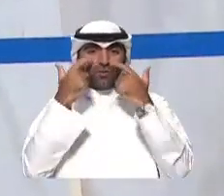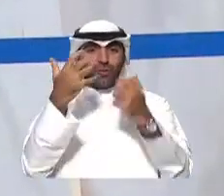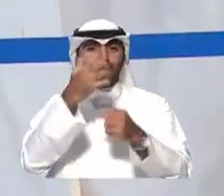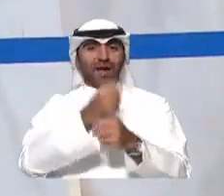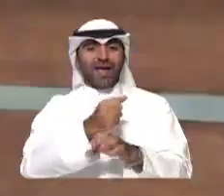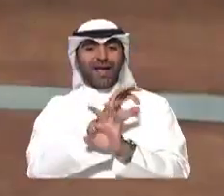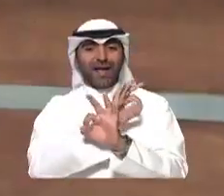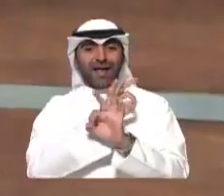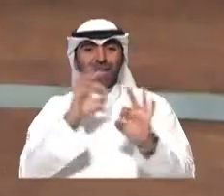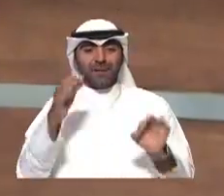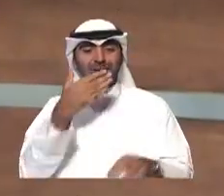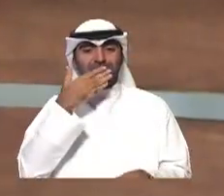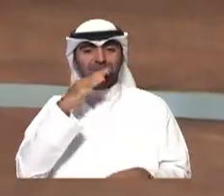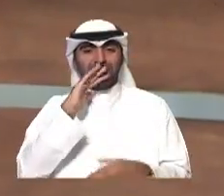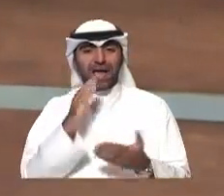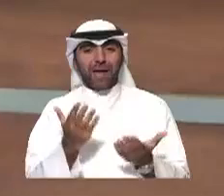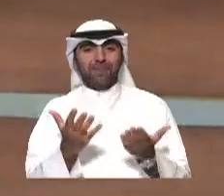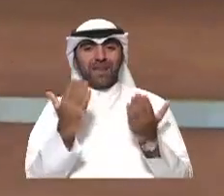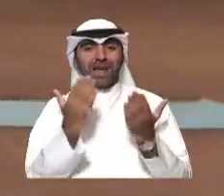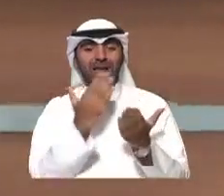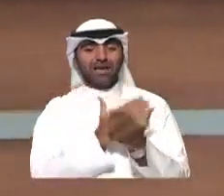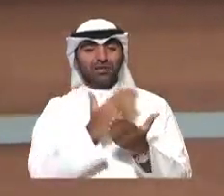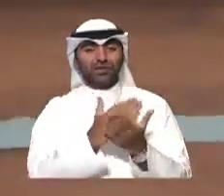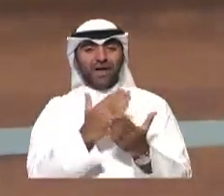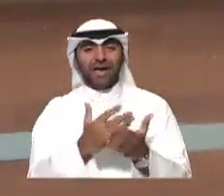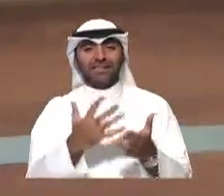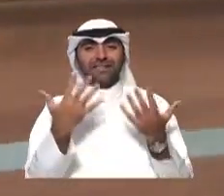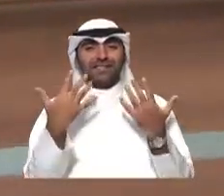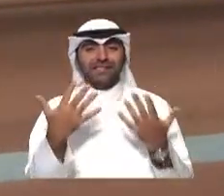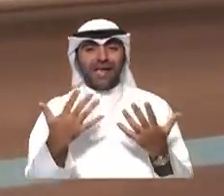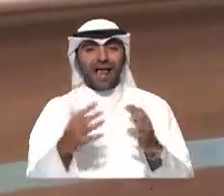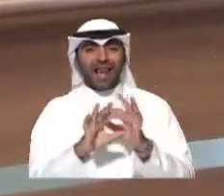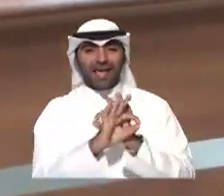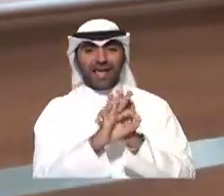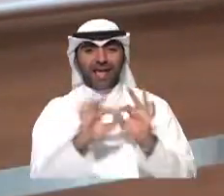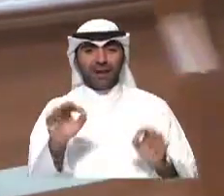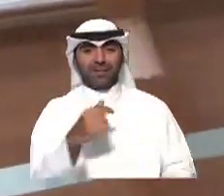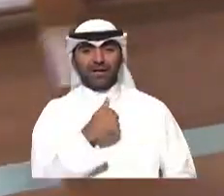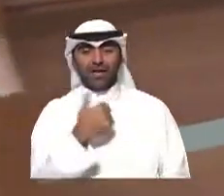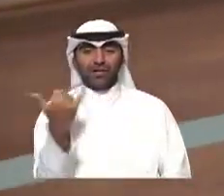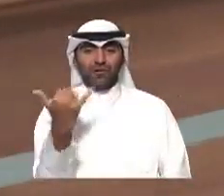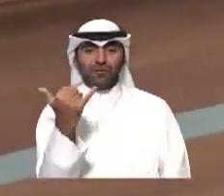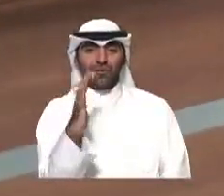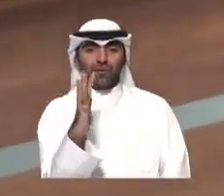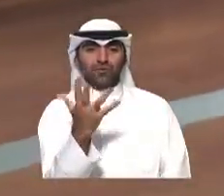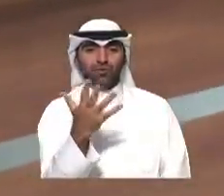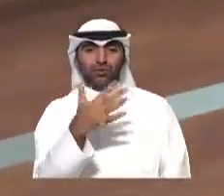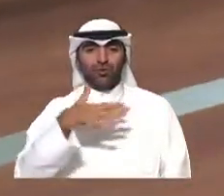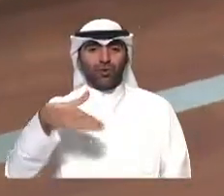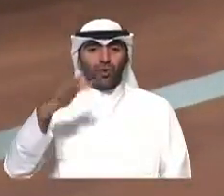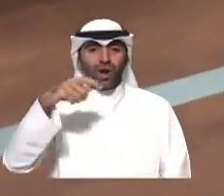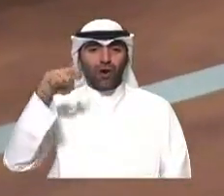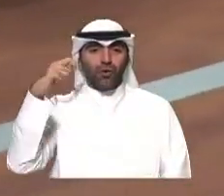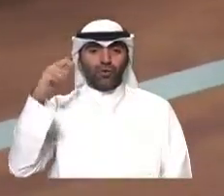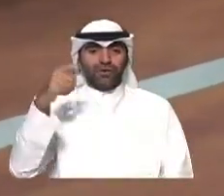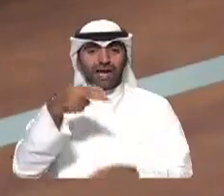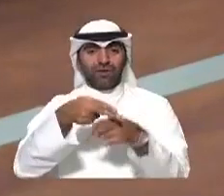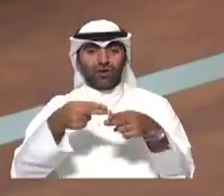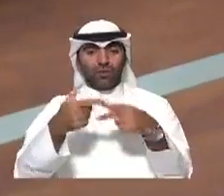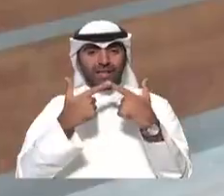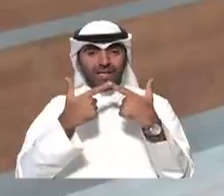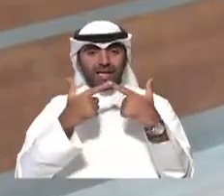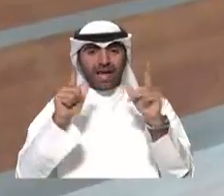الأمور طيبة الحمد لله. الالتزام بالاشتراطات الصحية من ارتداء للكمامات والتباعد الاجتماعي والتعقيم كان